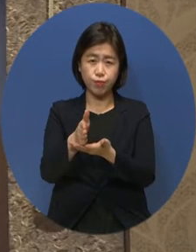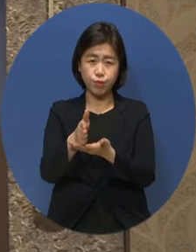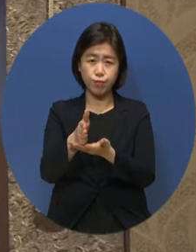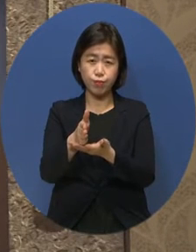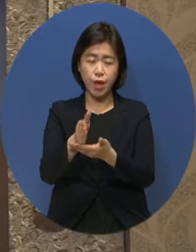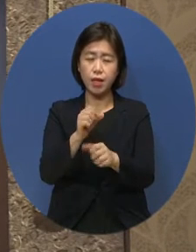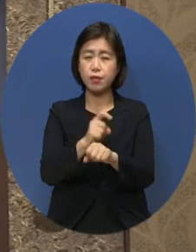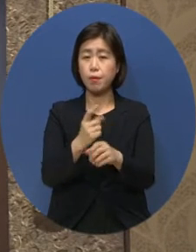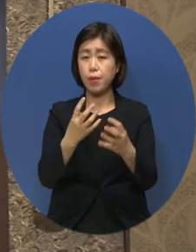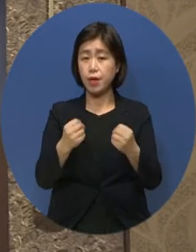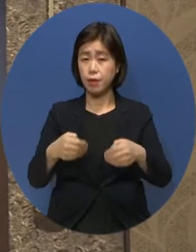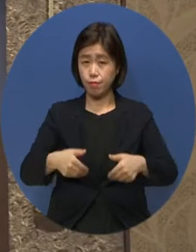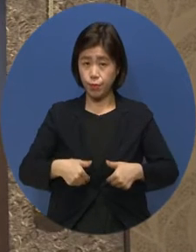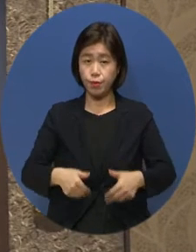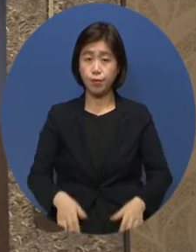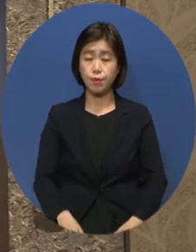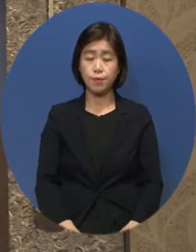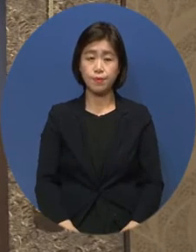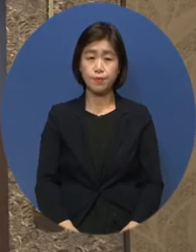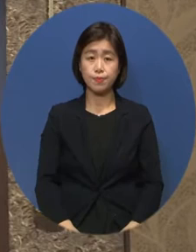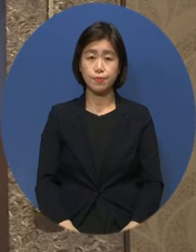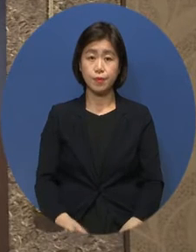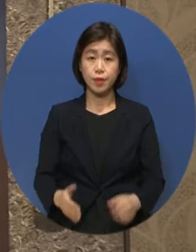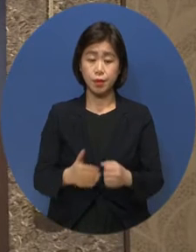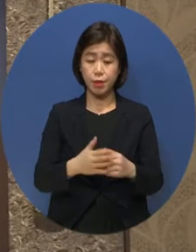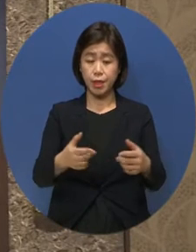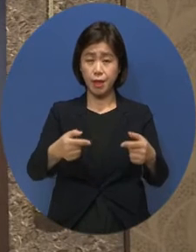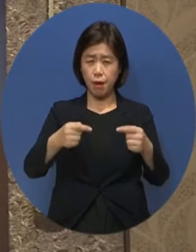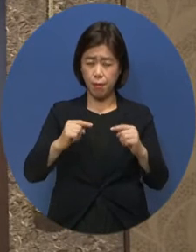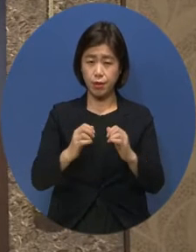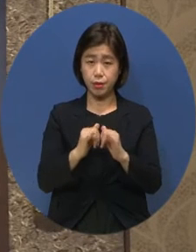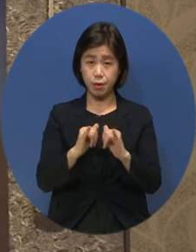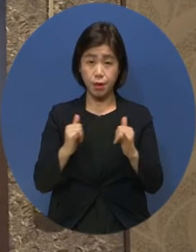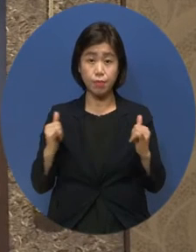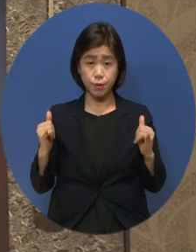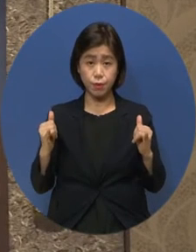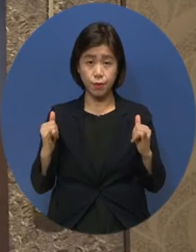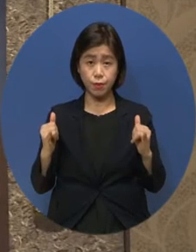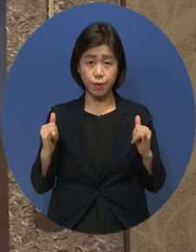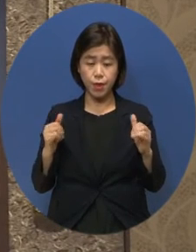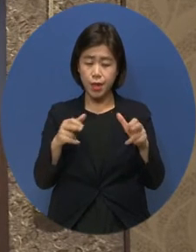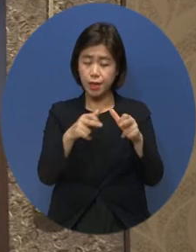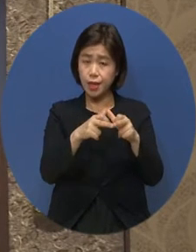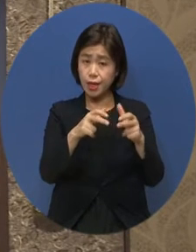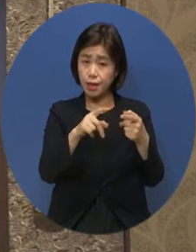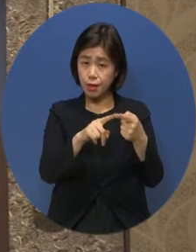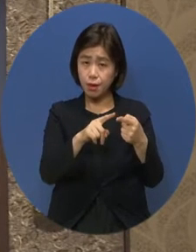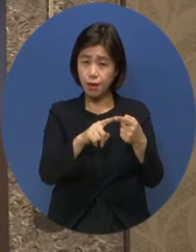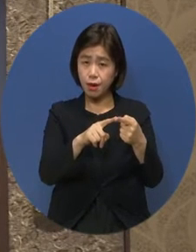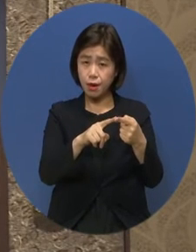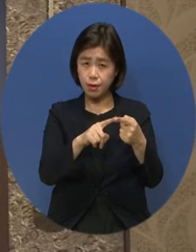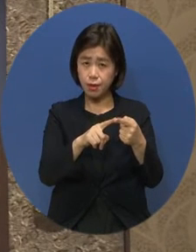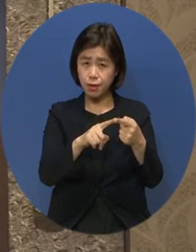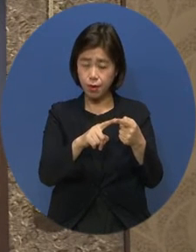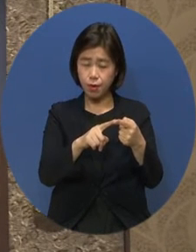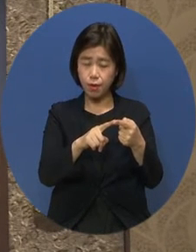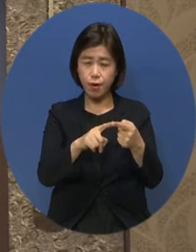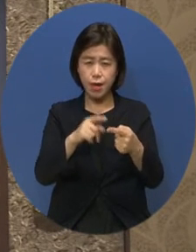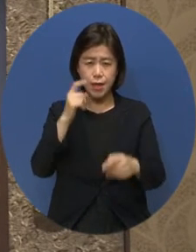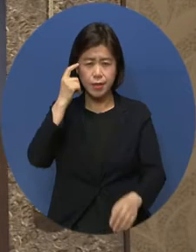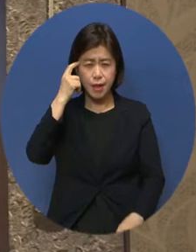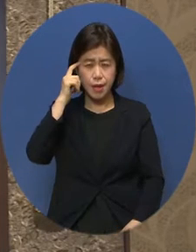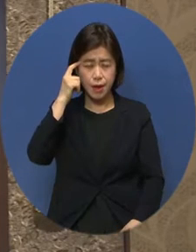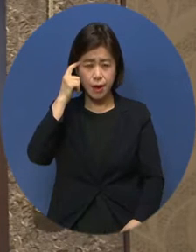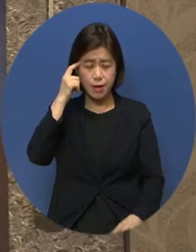어여 여기에 참여하는 분들도 굉장히 여기에 대한 어떤 그 엄중 함을 인식하고